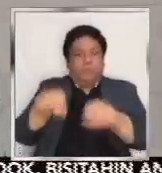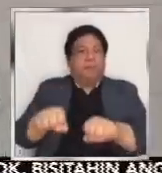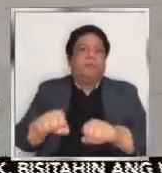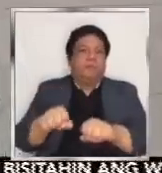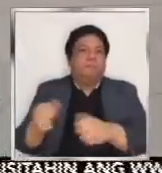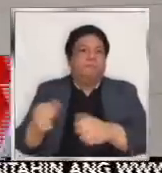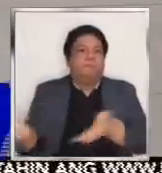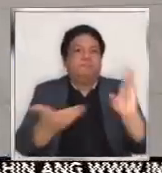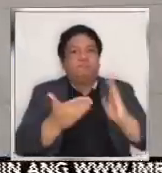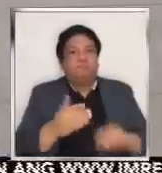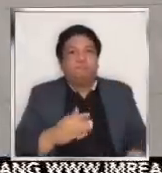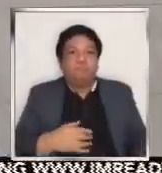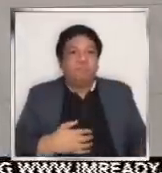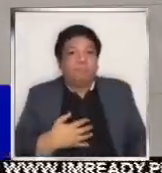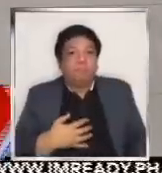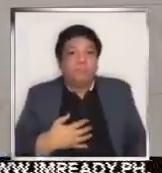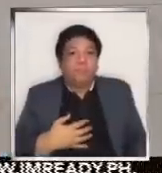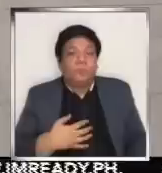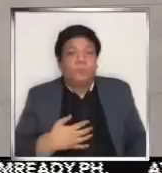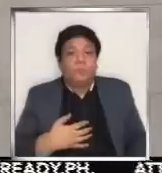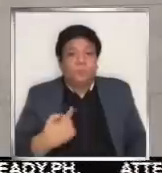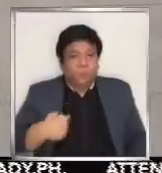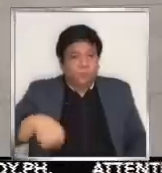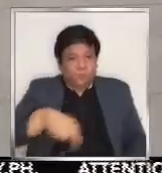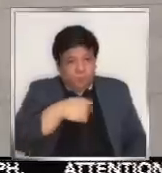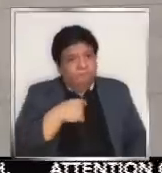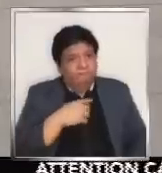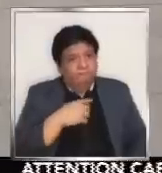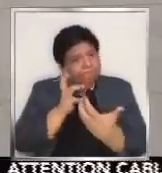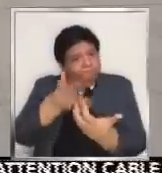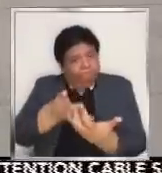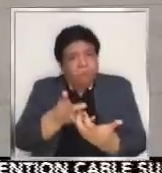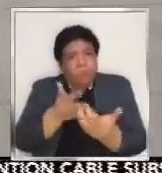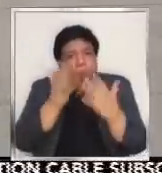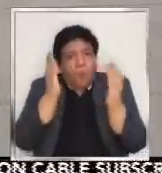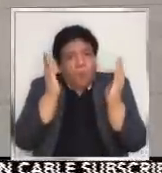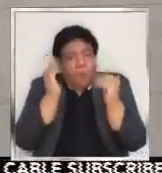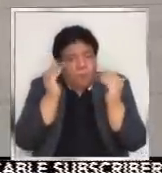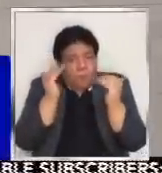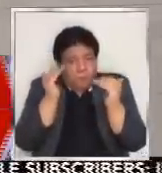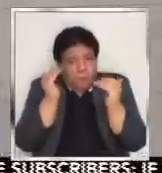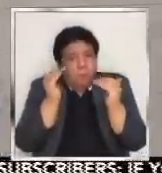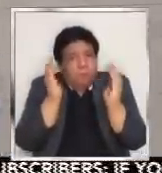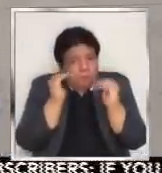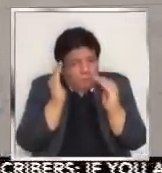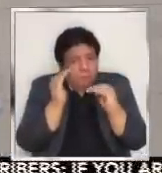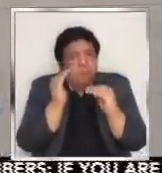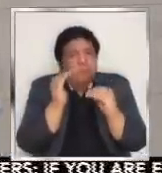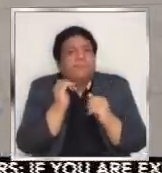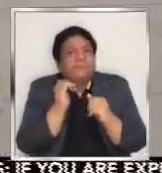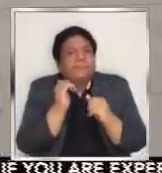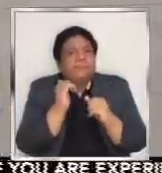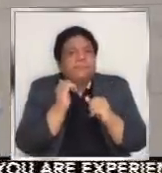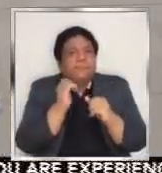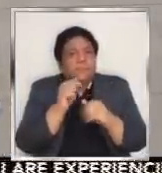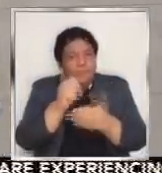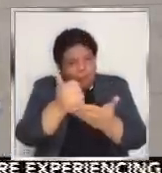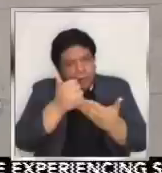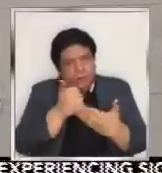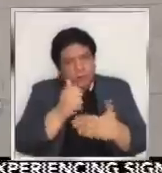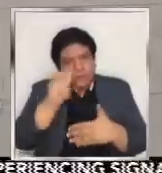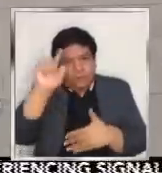po yung makikiisa at sana po tulungan niyo po ang gobyerno at sana ho